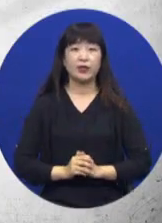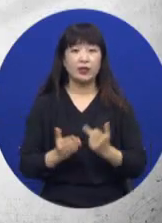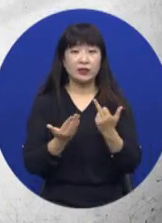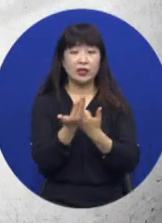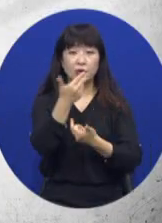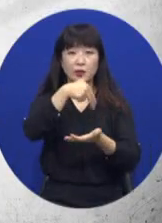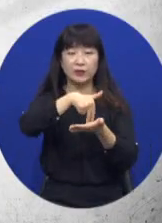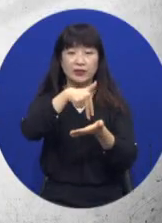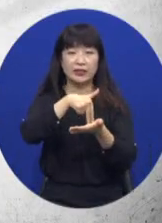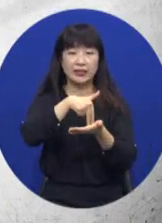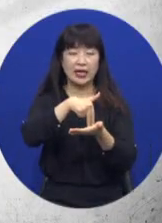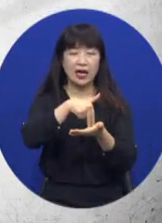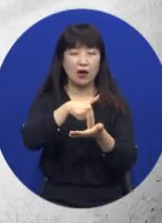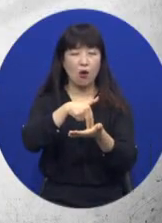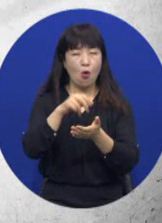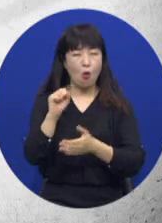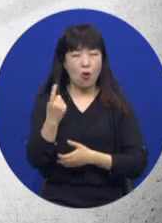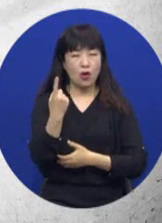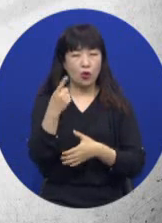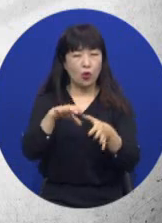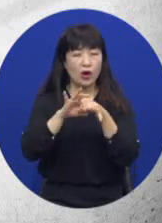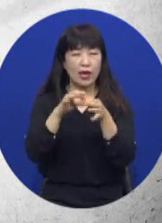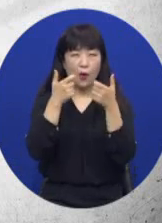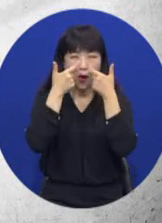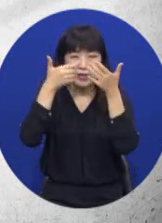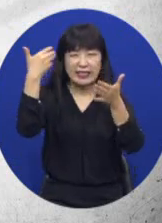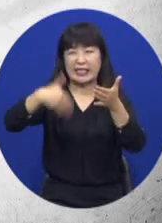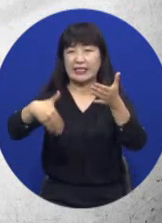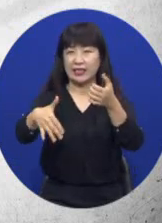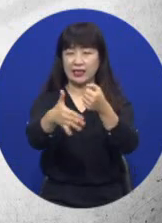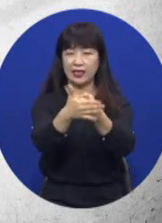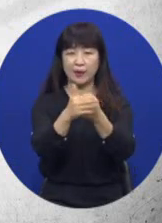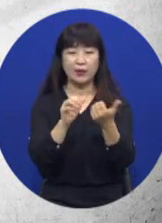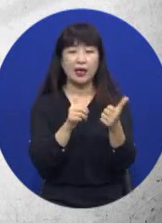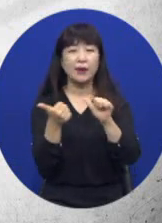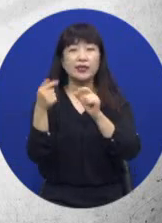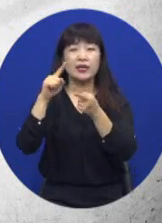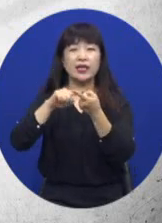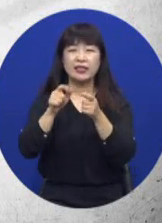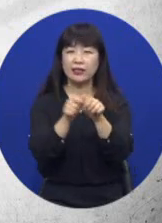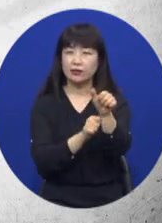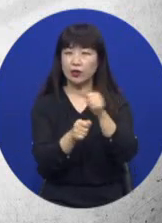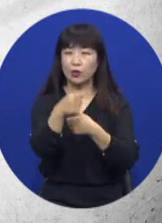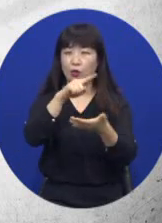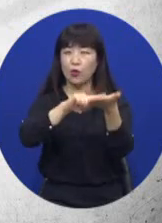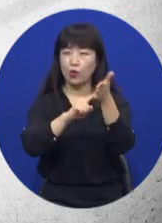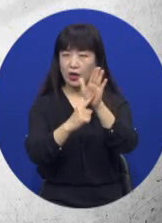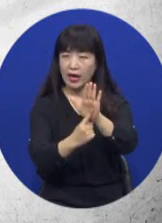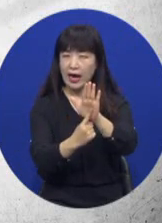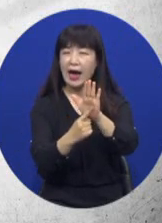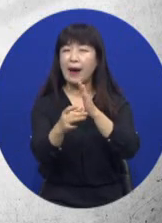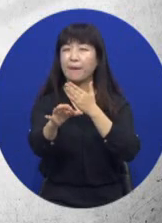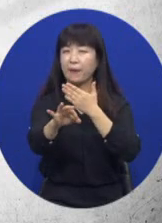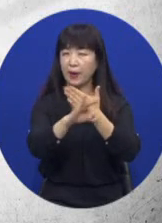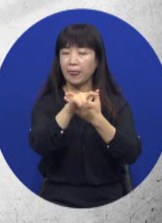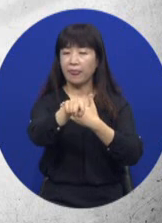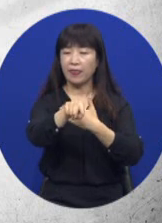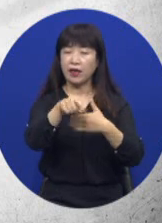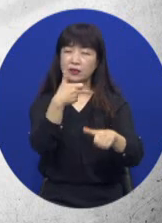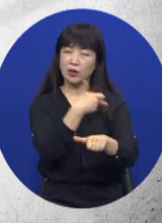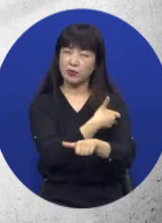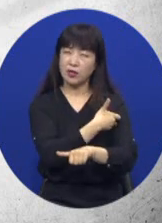제주도는 인과 관계가 명확하지 않은 상태에서 사망자를 적극적으로 공개하면 백신 접종에